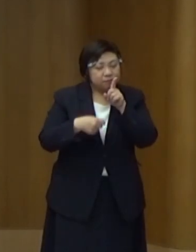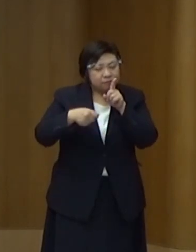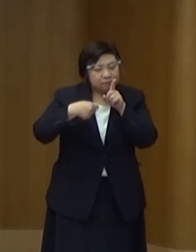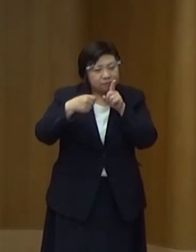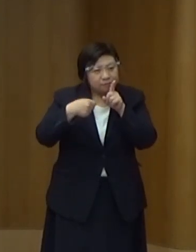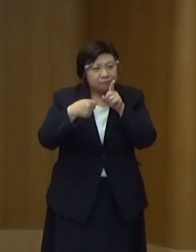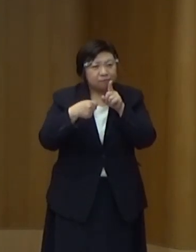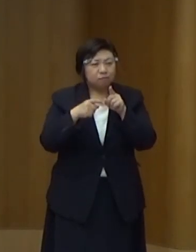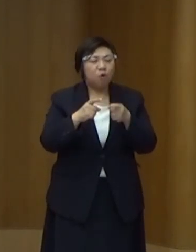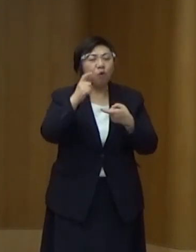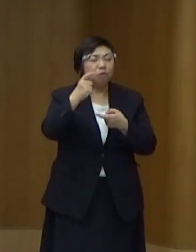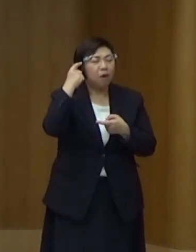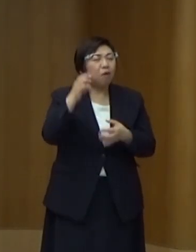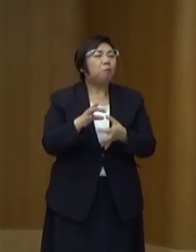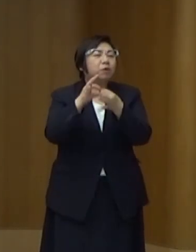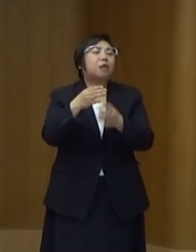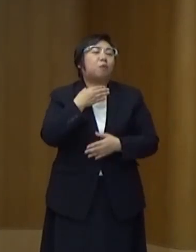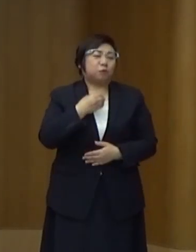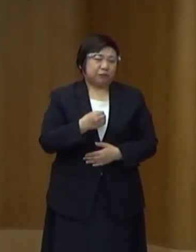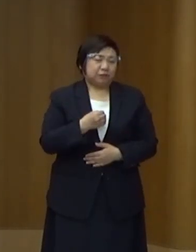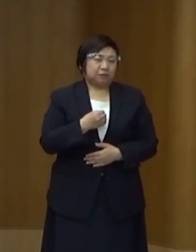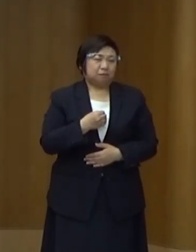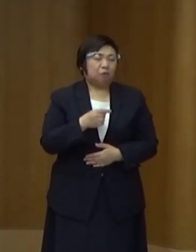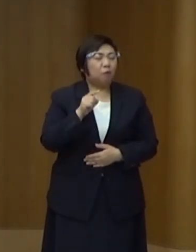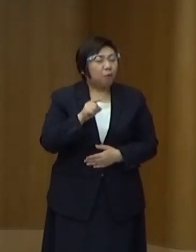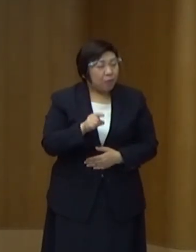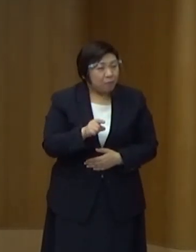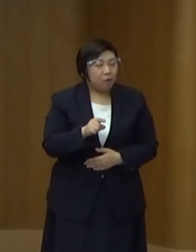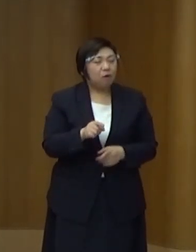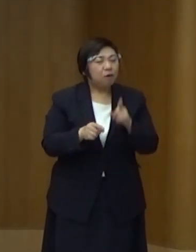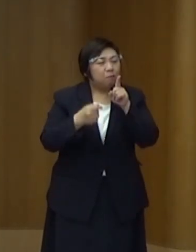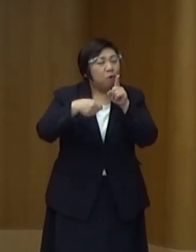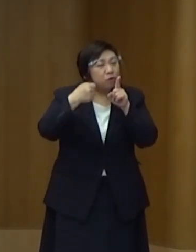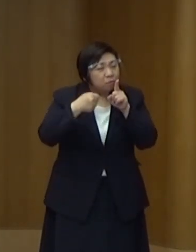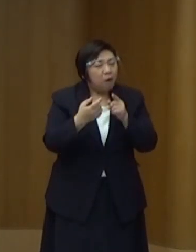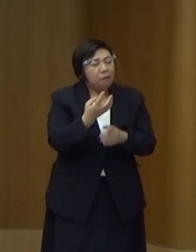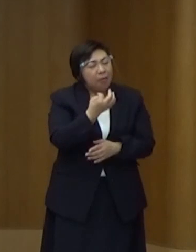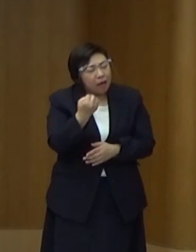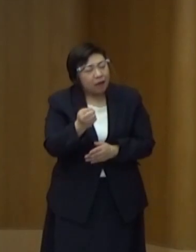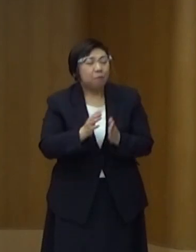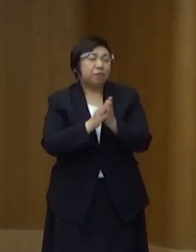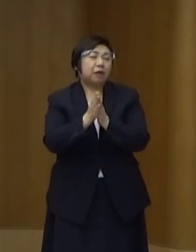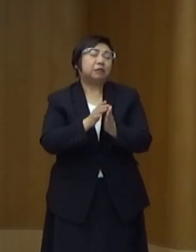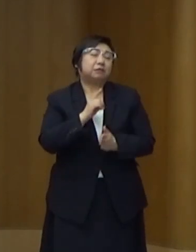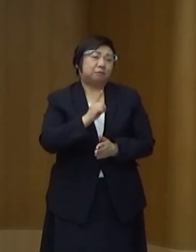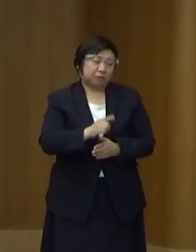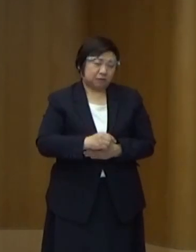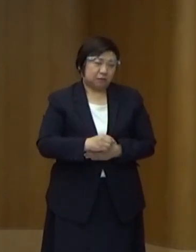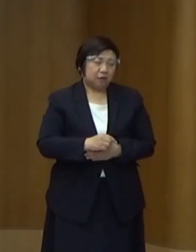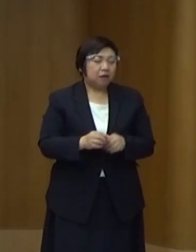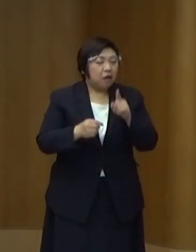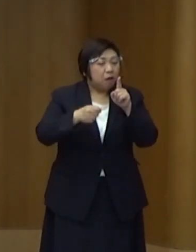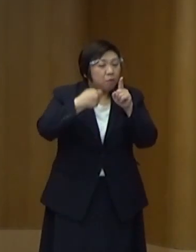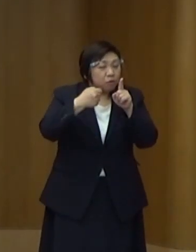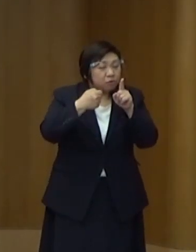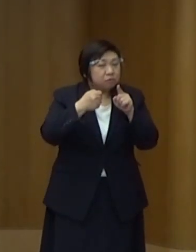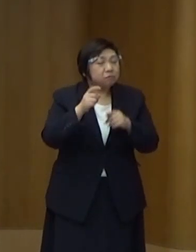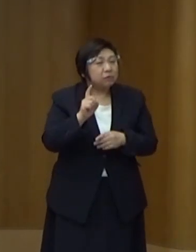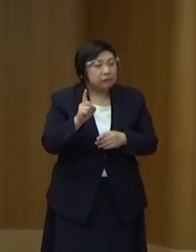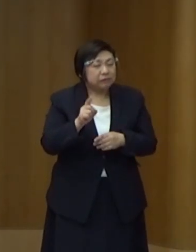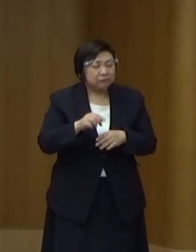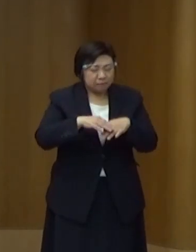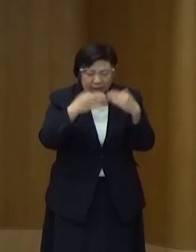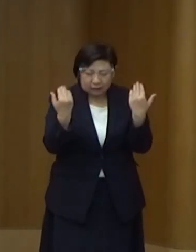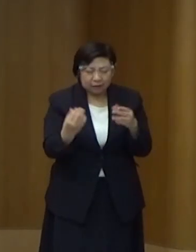い出していただきたいと思います。これも何度もお話をしておりますけども、黙食っていうのはじゃあ一切話をしない